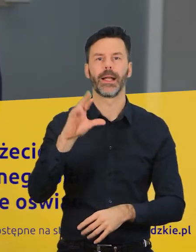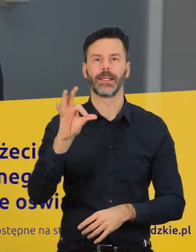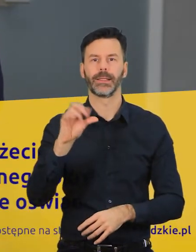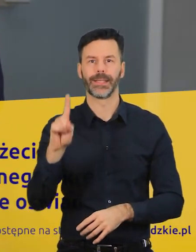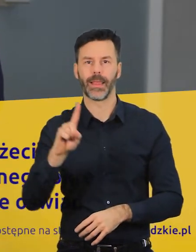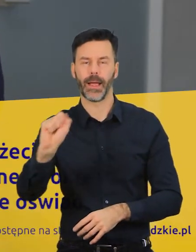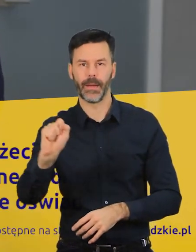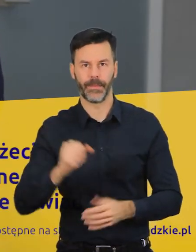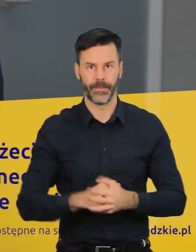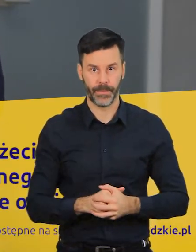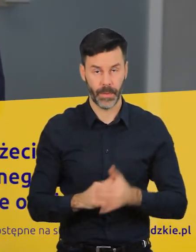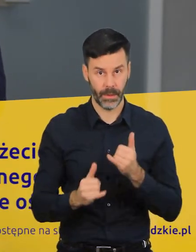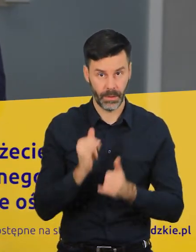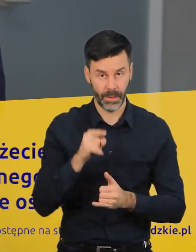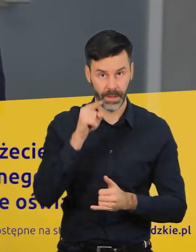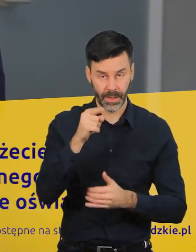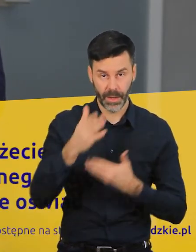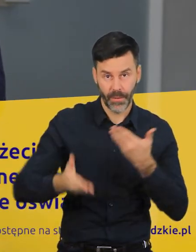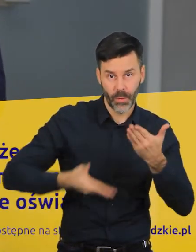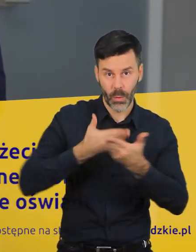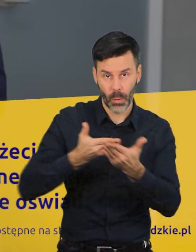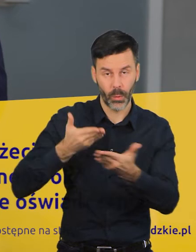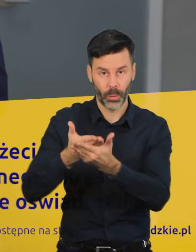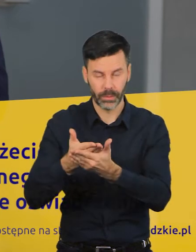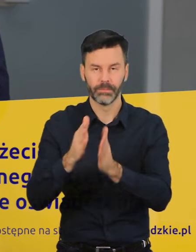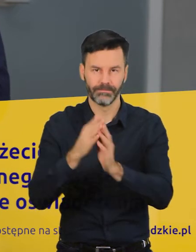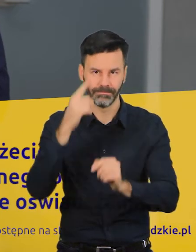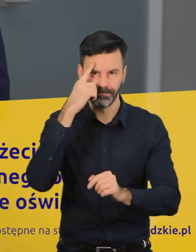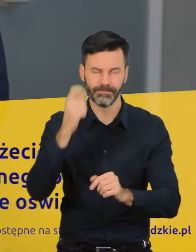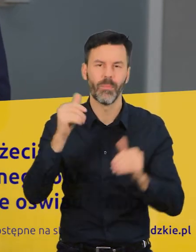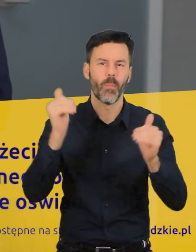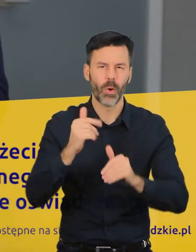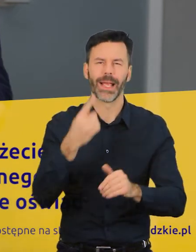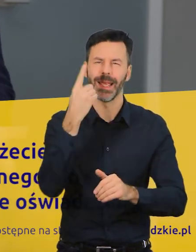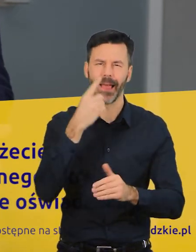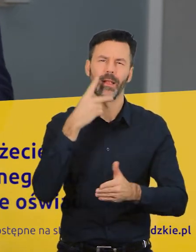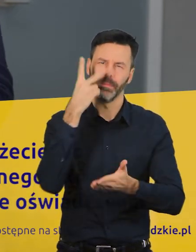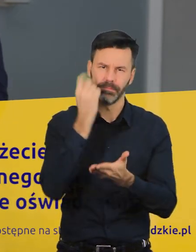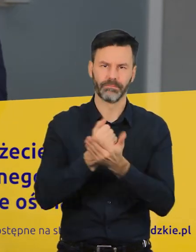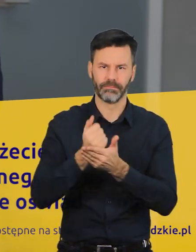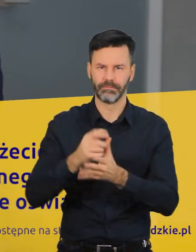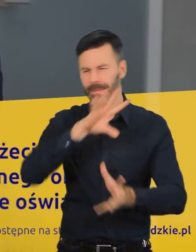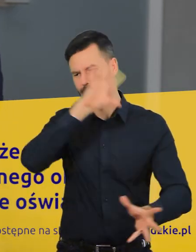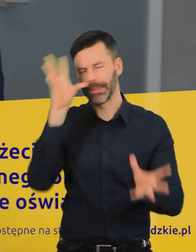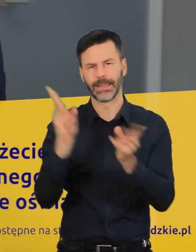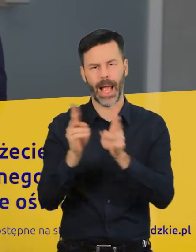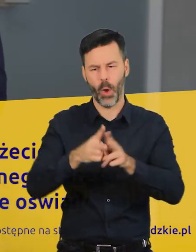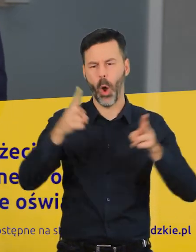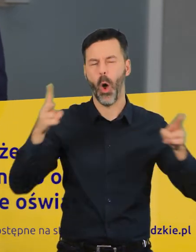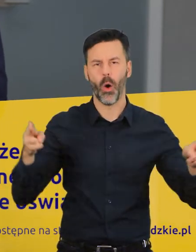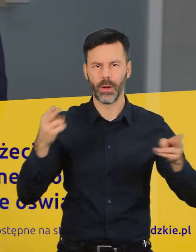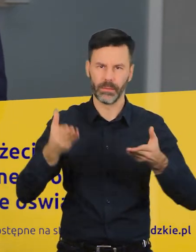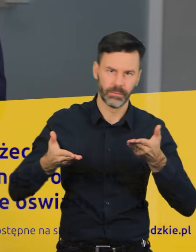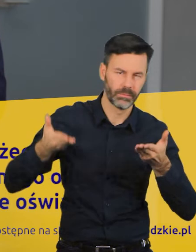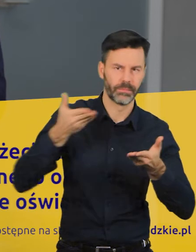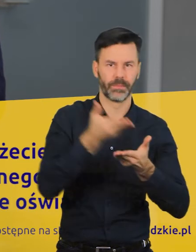składając oświadczenia, o których mówiłem wcześniej, możecie złożyć jedno zbiorcze oświadczenie dotyczące całego okresu rozliczeniowego,